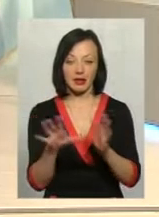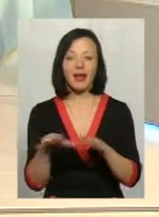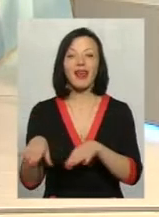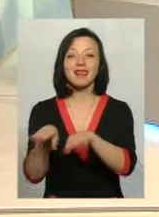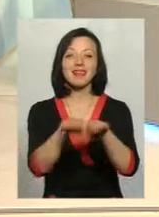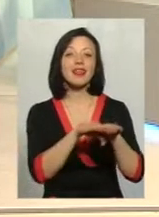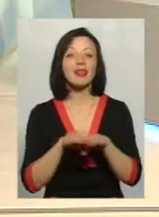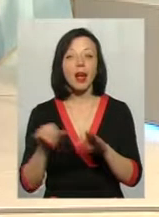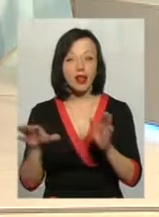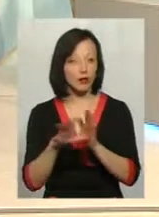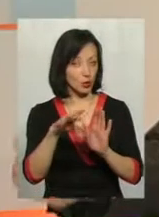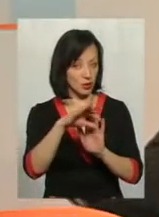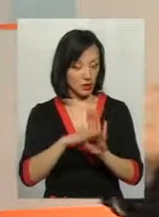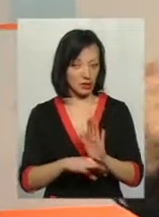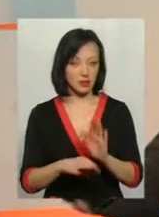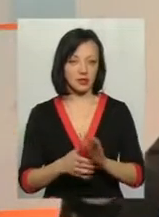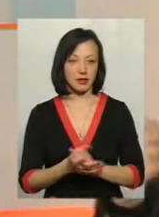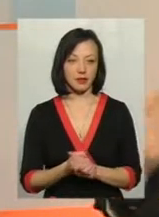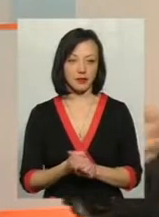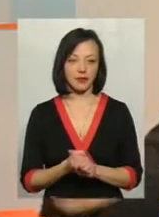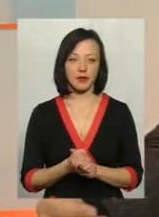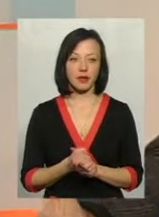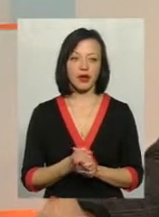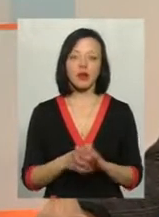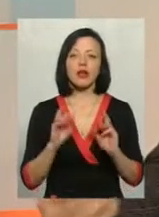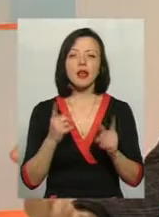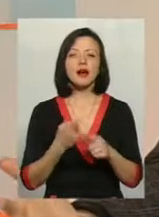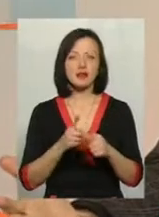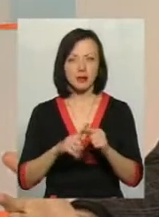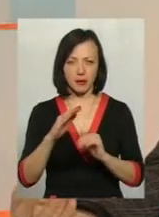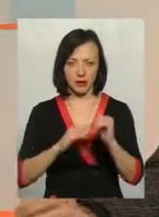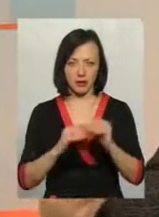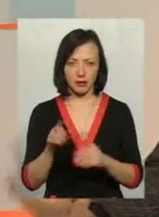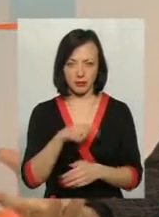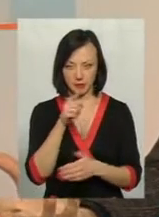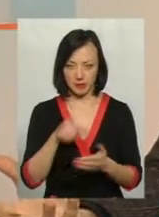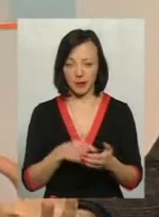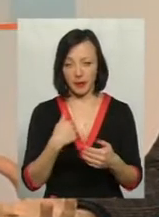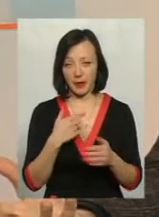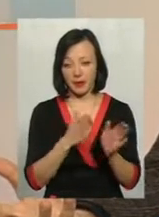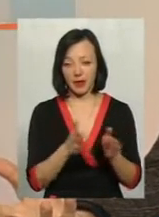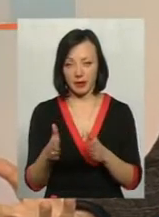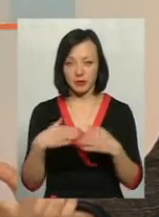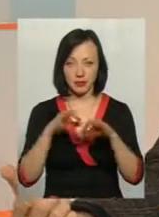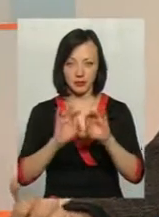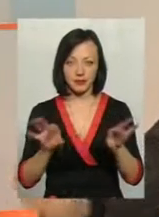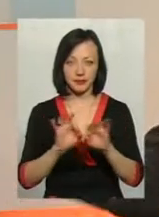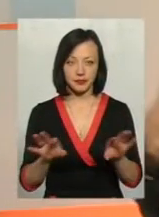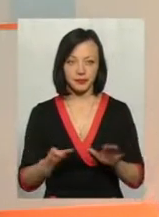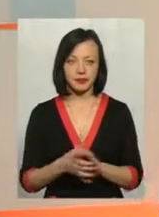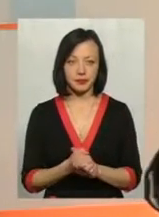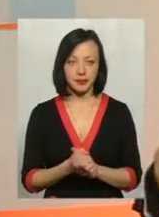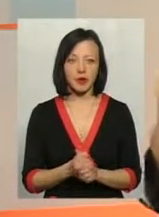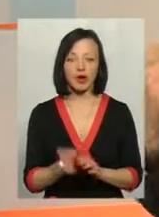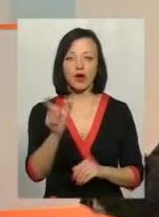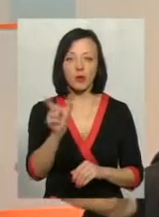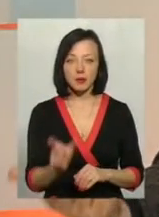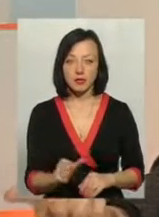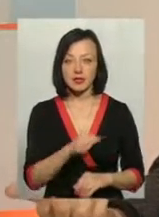реєстр. Крім того, як має працювати це на практиці? Ви питаєте про механізм, я, власне, вам його описую. Громадянин